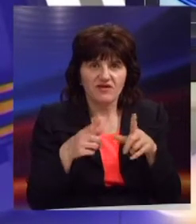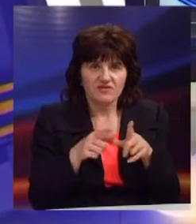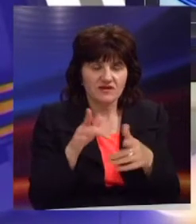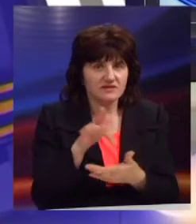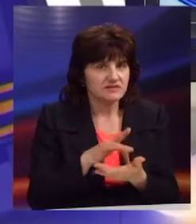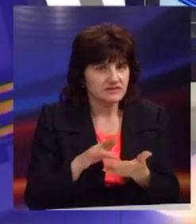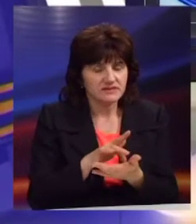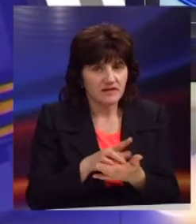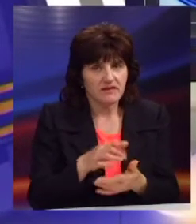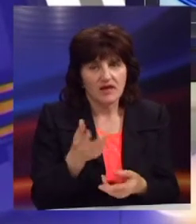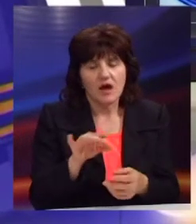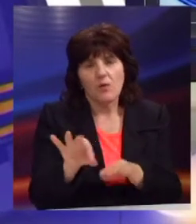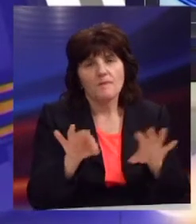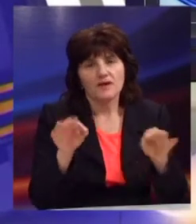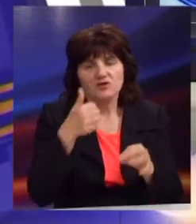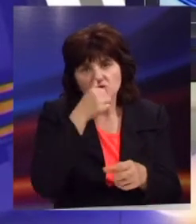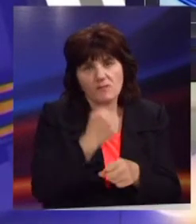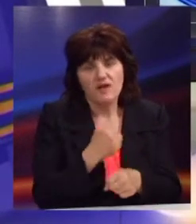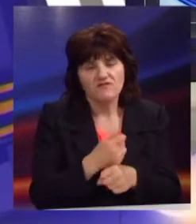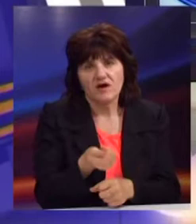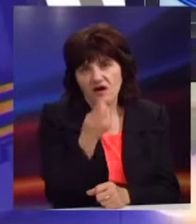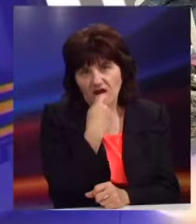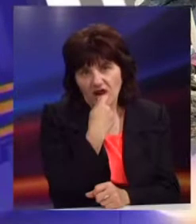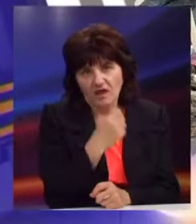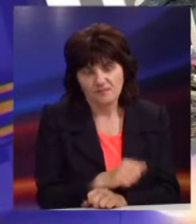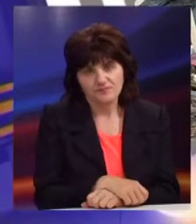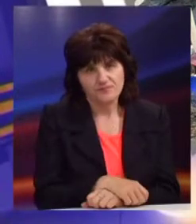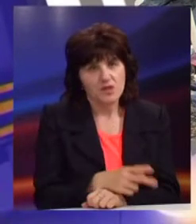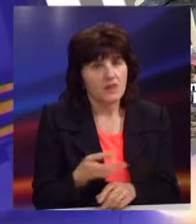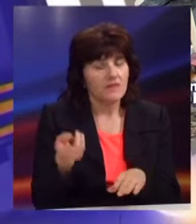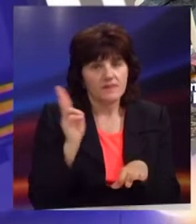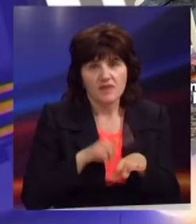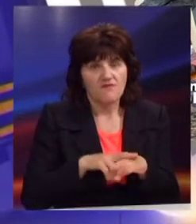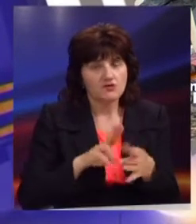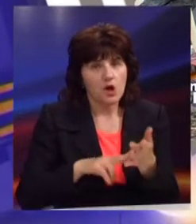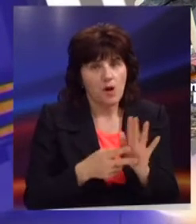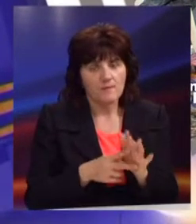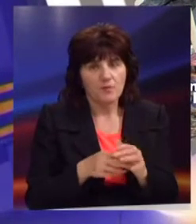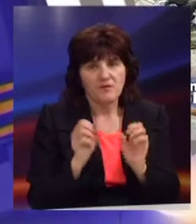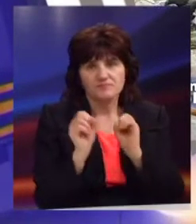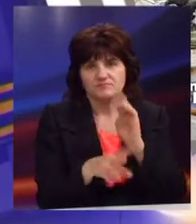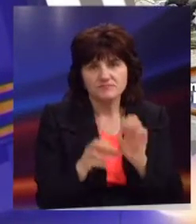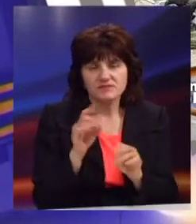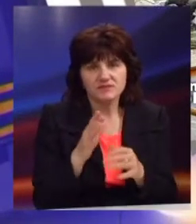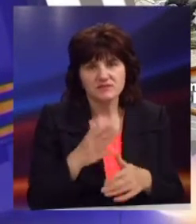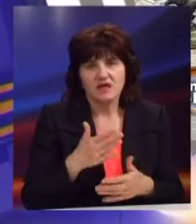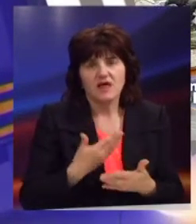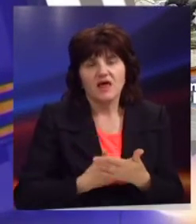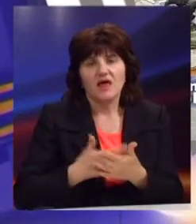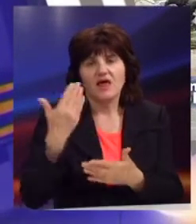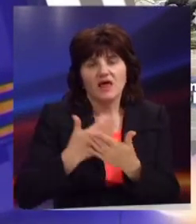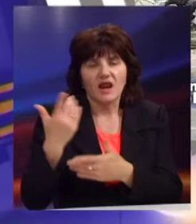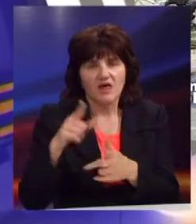uticaja na životnu sredinu pri izboru hrane koju pravi. Najveći ekološki problem u Subotici su divlje deponije, kao i